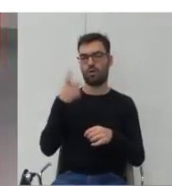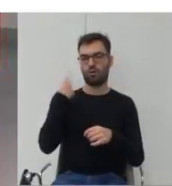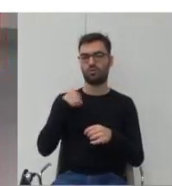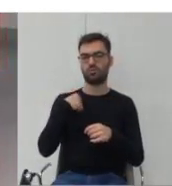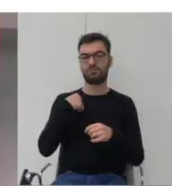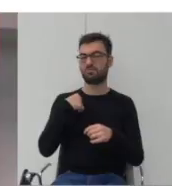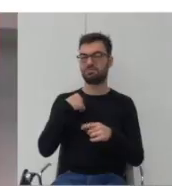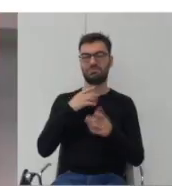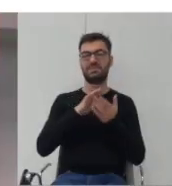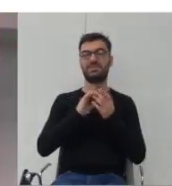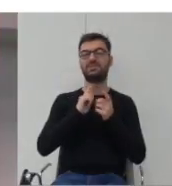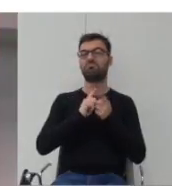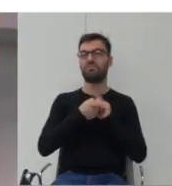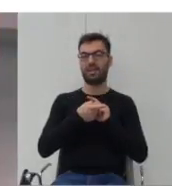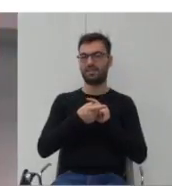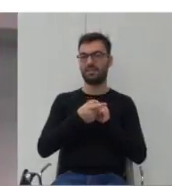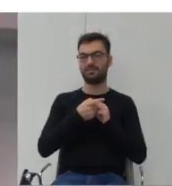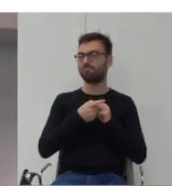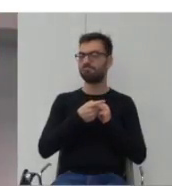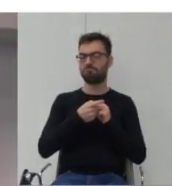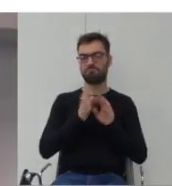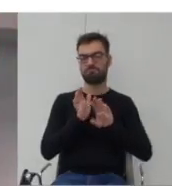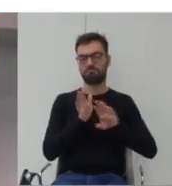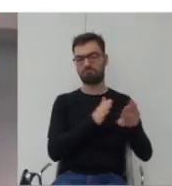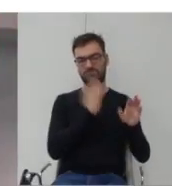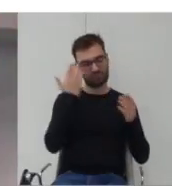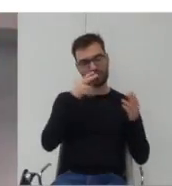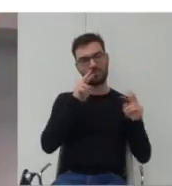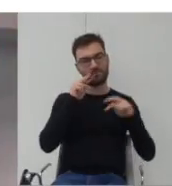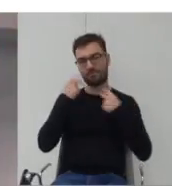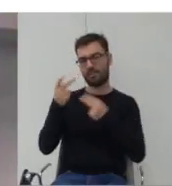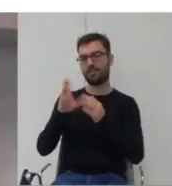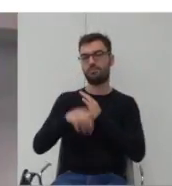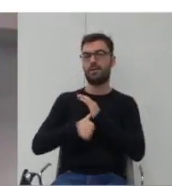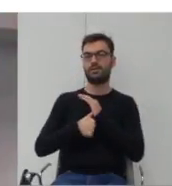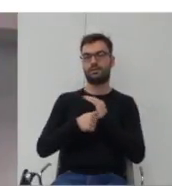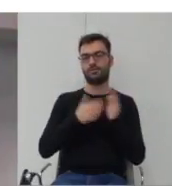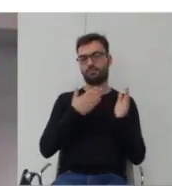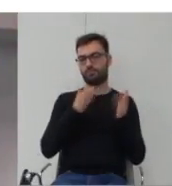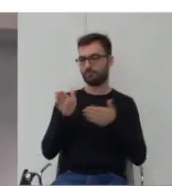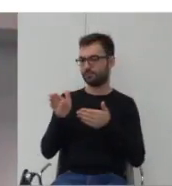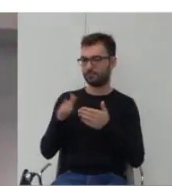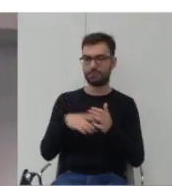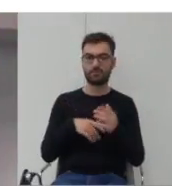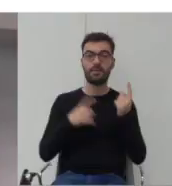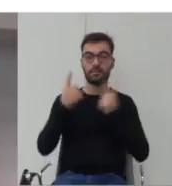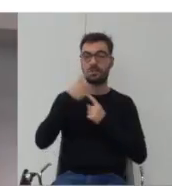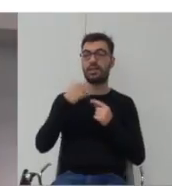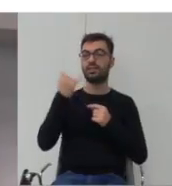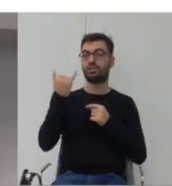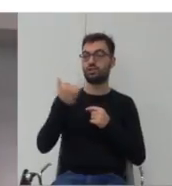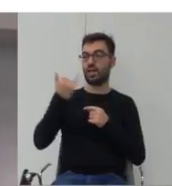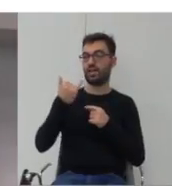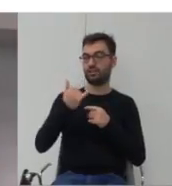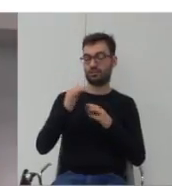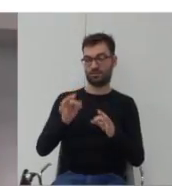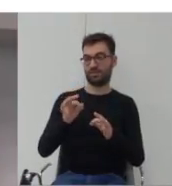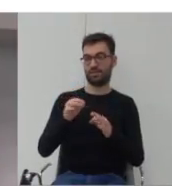zmienia swoje preferencje i chce wracać do miasta. Podejrzewam, że te dzieci, które obecnie dzisiaj